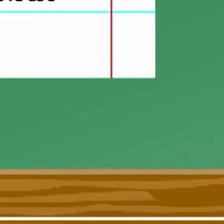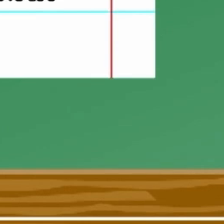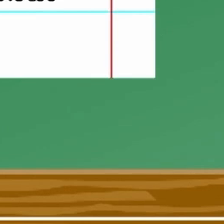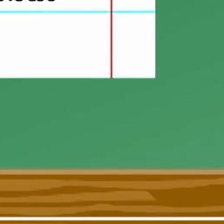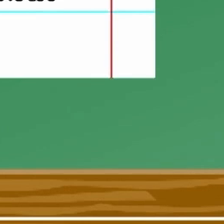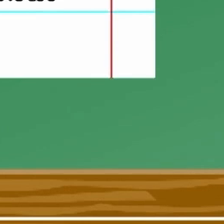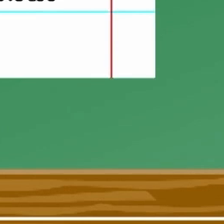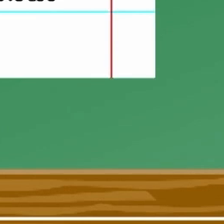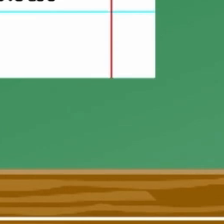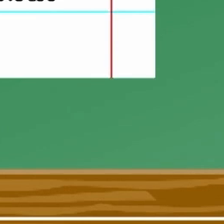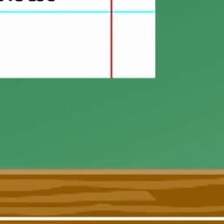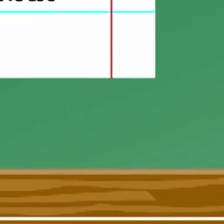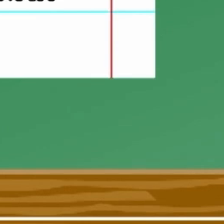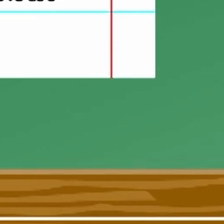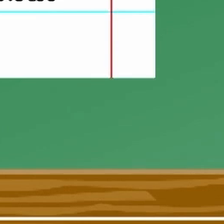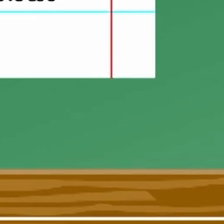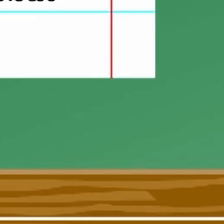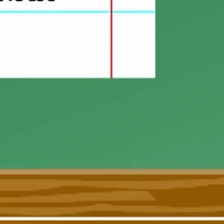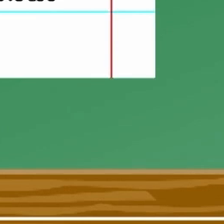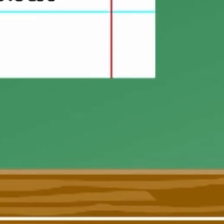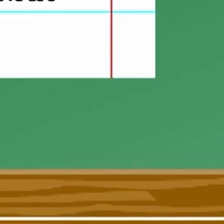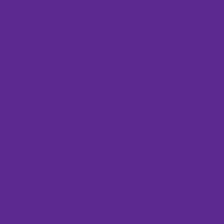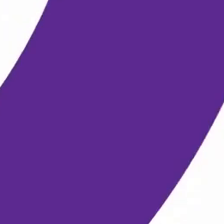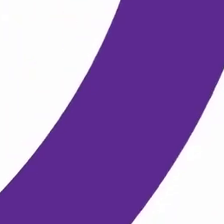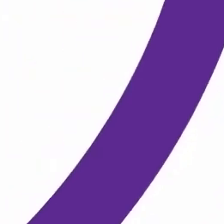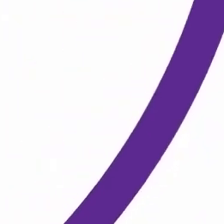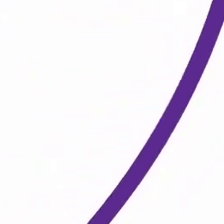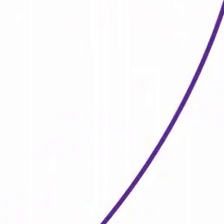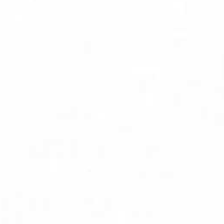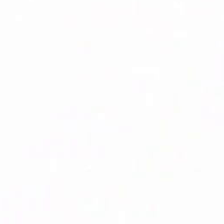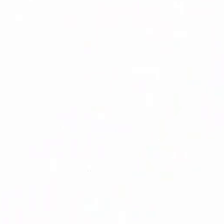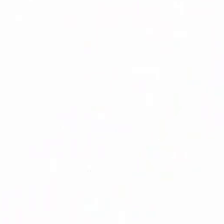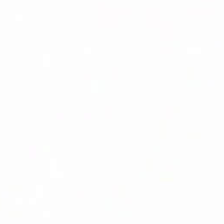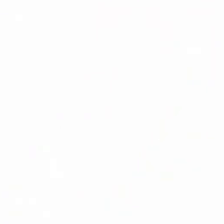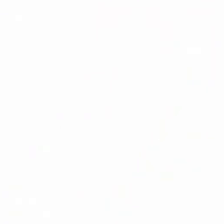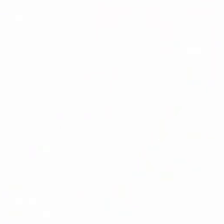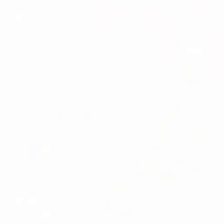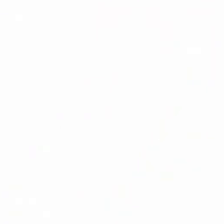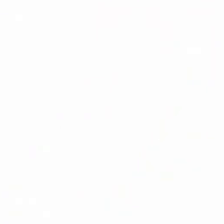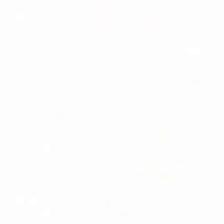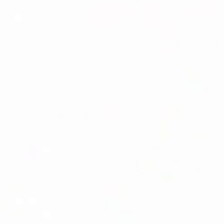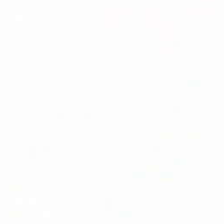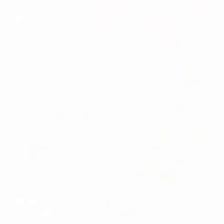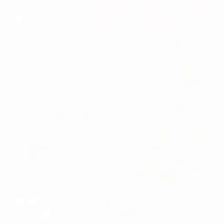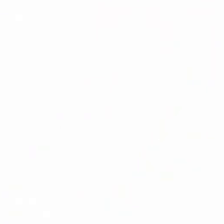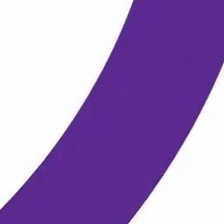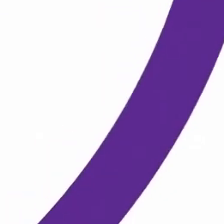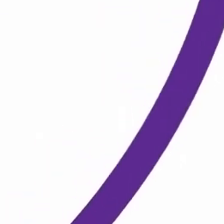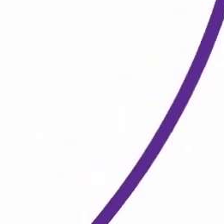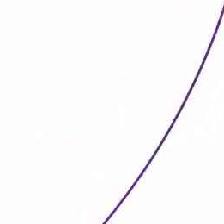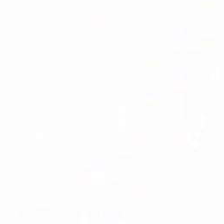upacara rasmi seperti keberangkatan raja. Didik TV